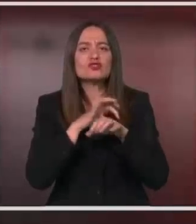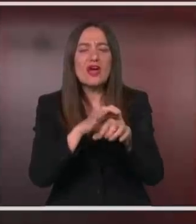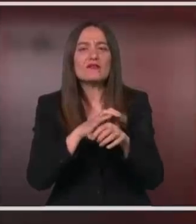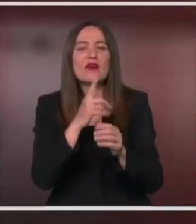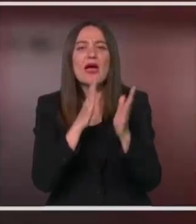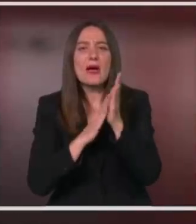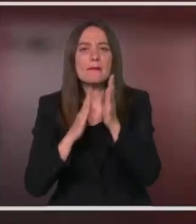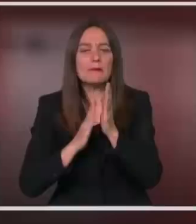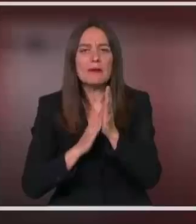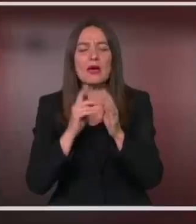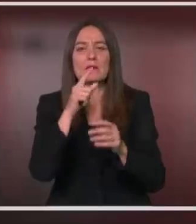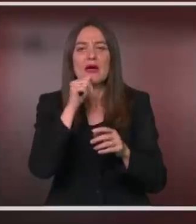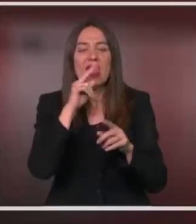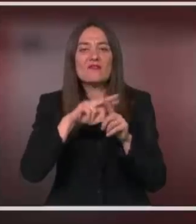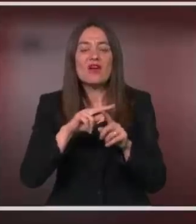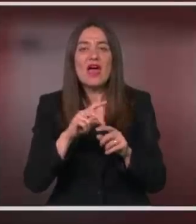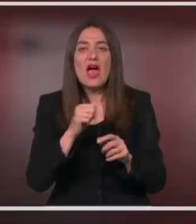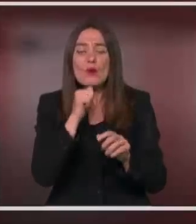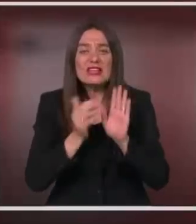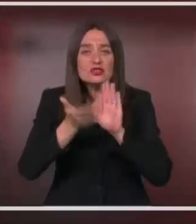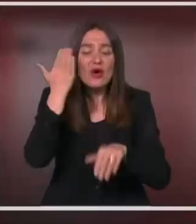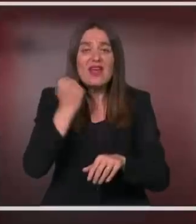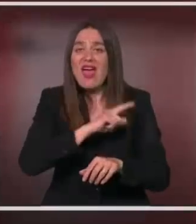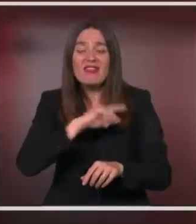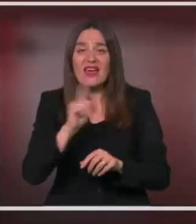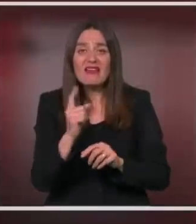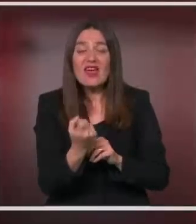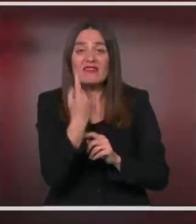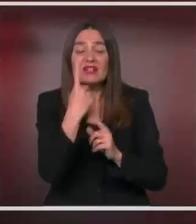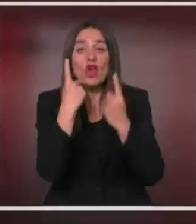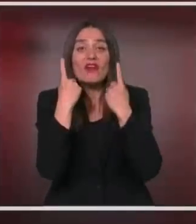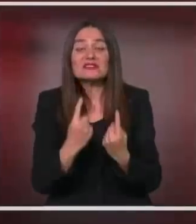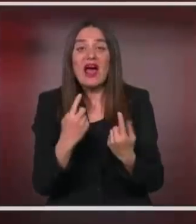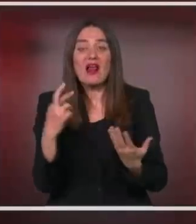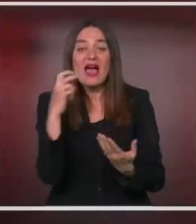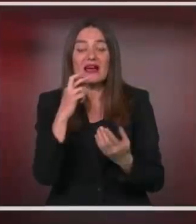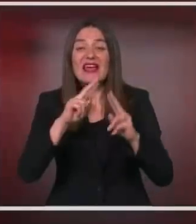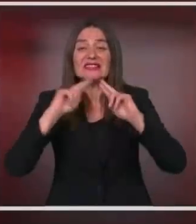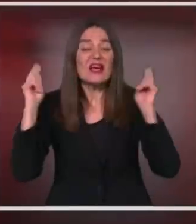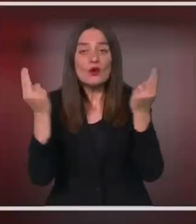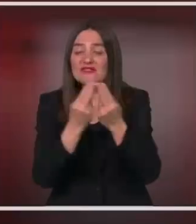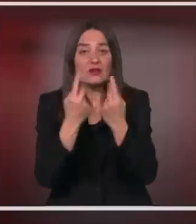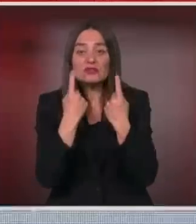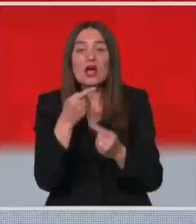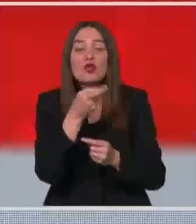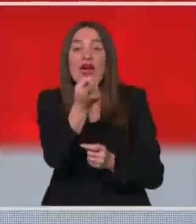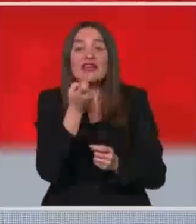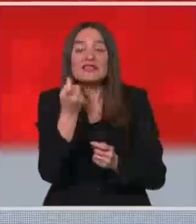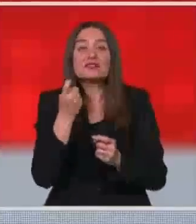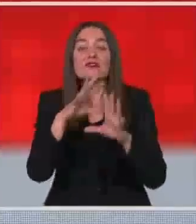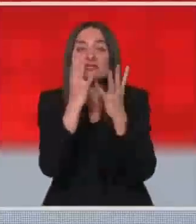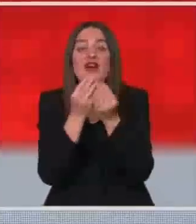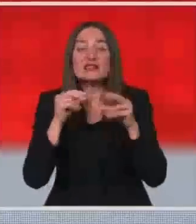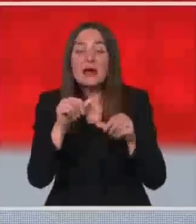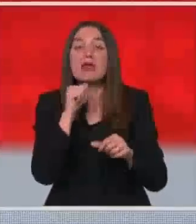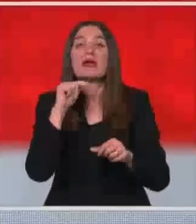monetarnog fonda, rekla, nikada se u istoriji nije desilo da je stala ekonomija. Dakle, ekonomija celoga sveta stoji. To je izazov za sve zemlje, pa